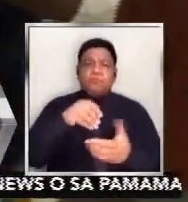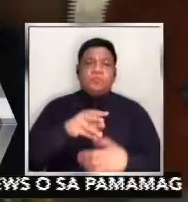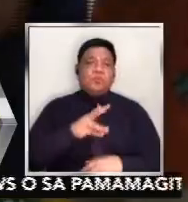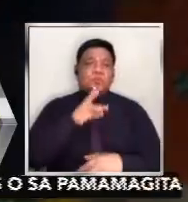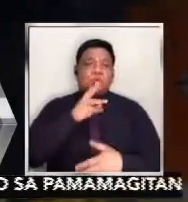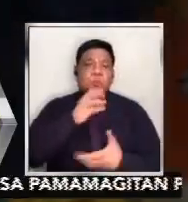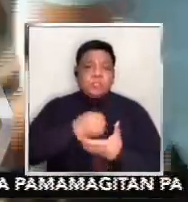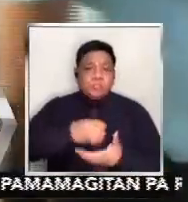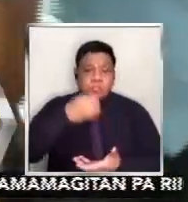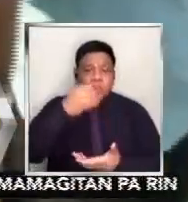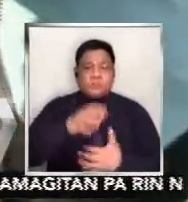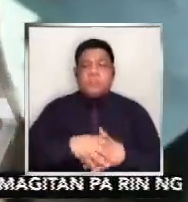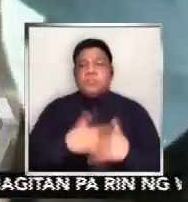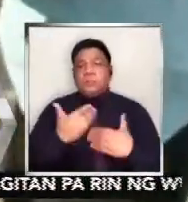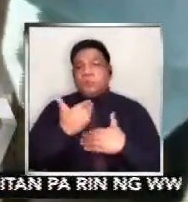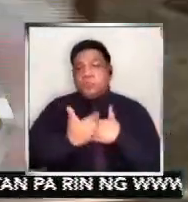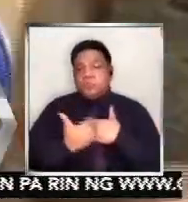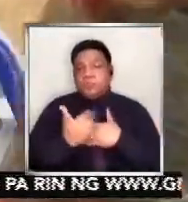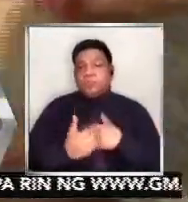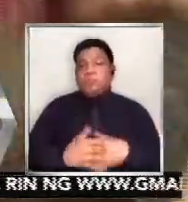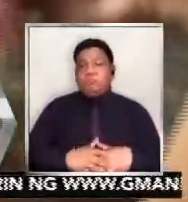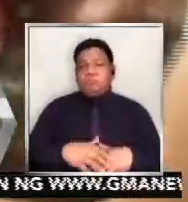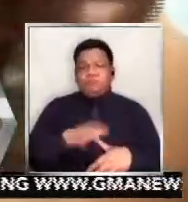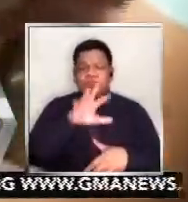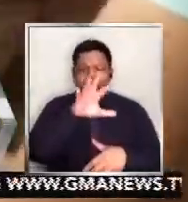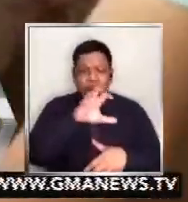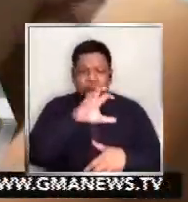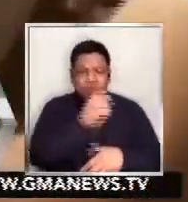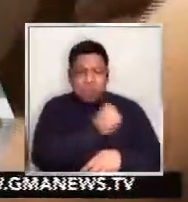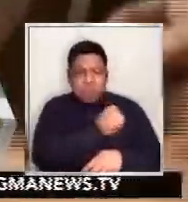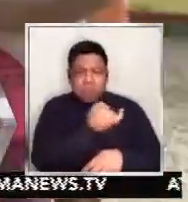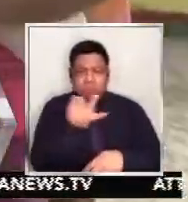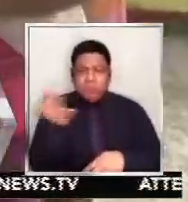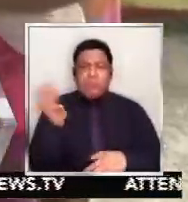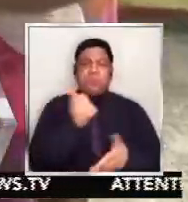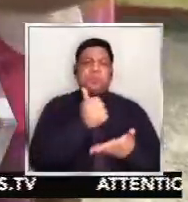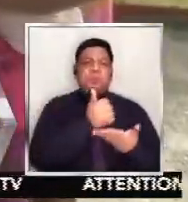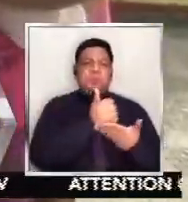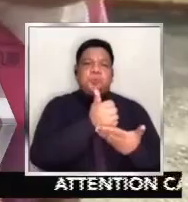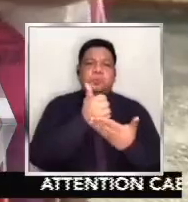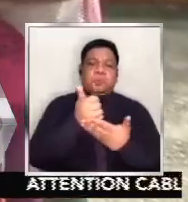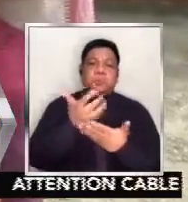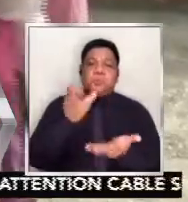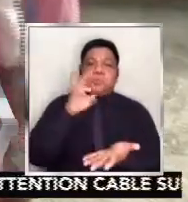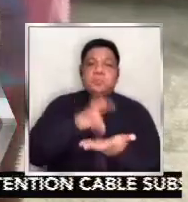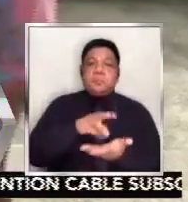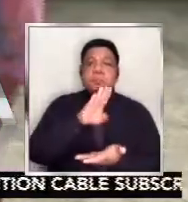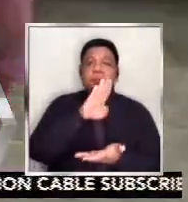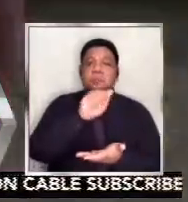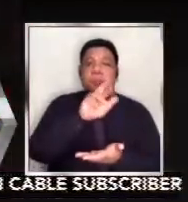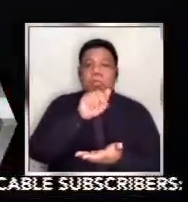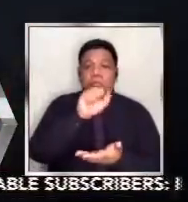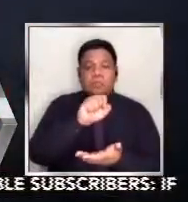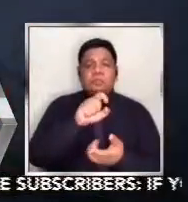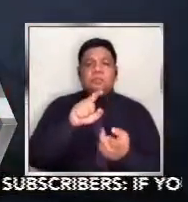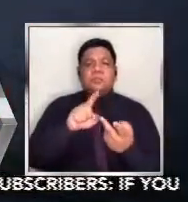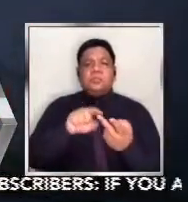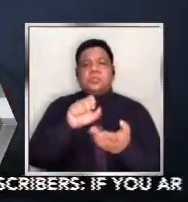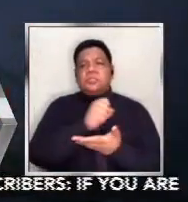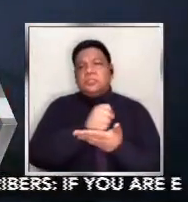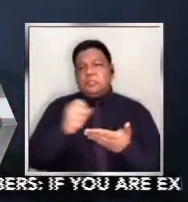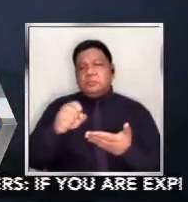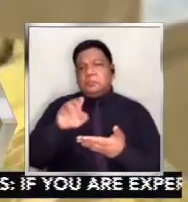tinapay. 500 individual ang nabigyan natin ng tulong sa Baras at San Miguel, Catanduanes. Bukod